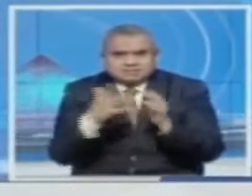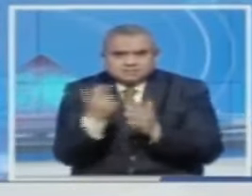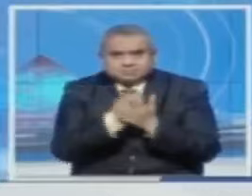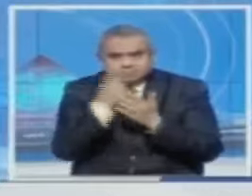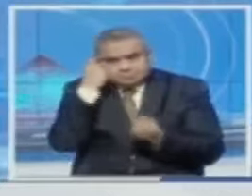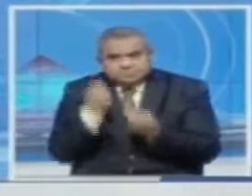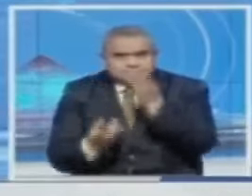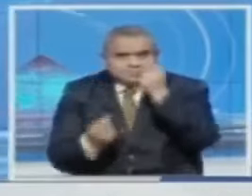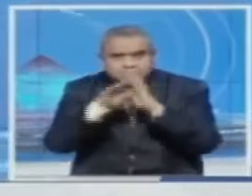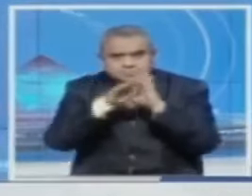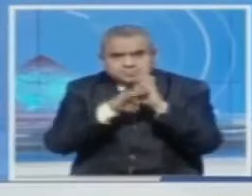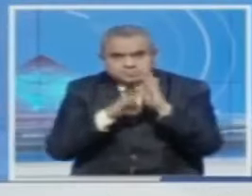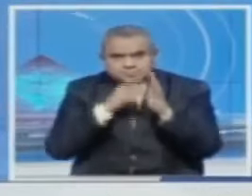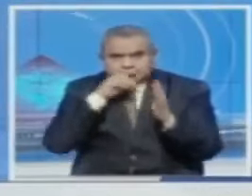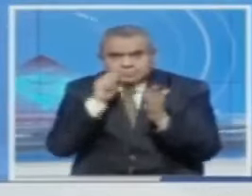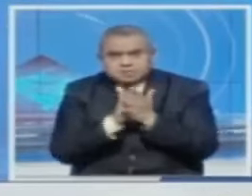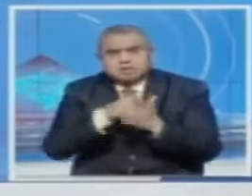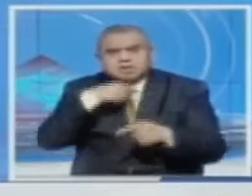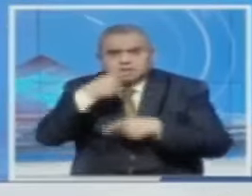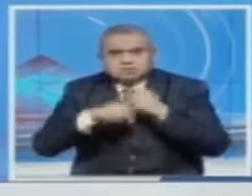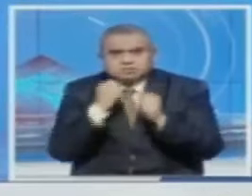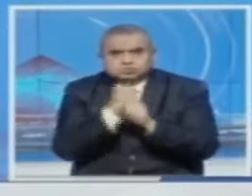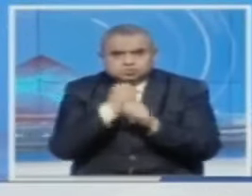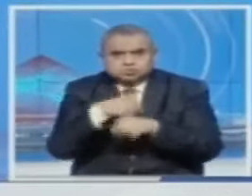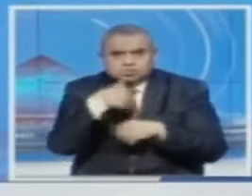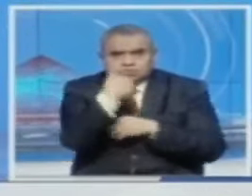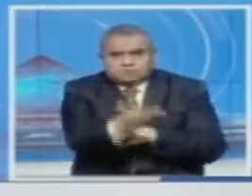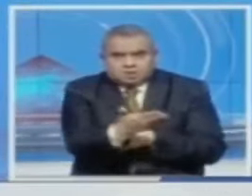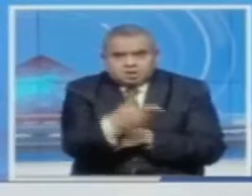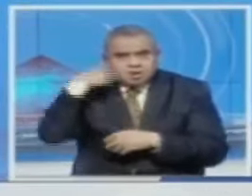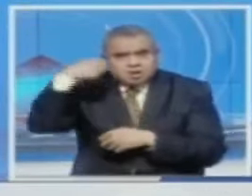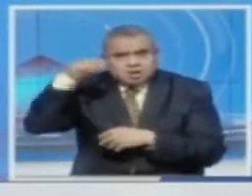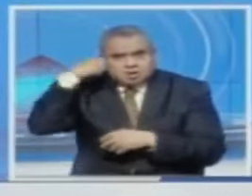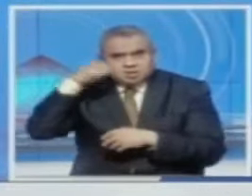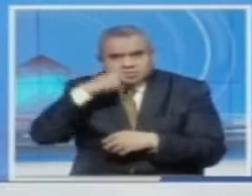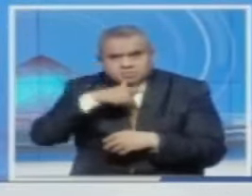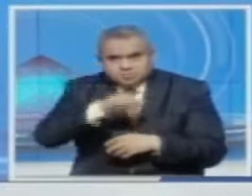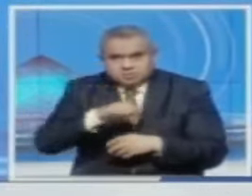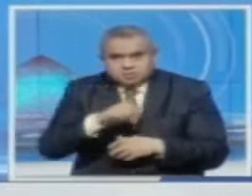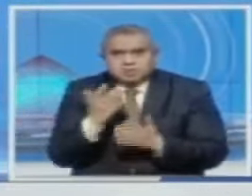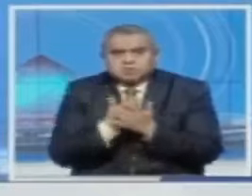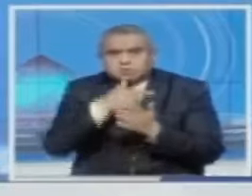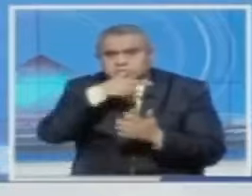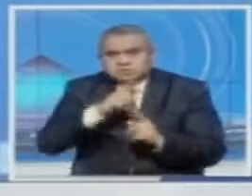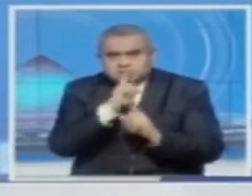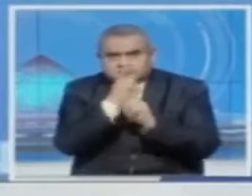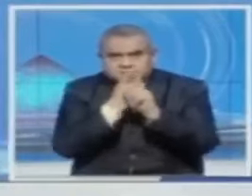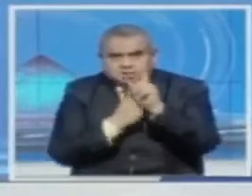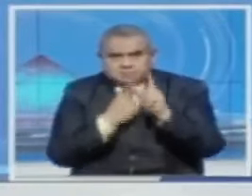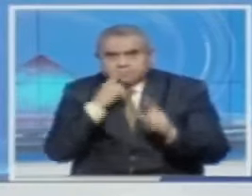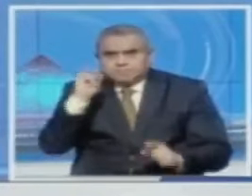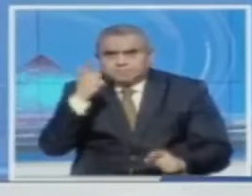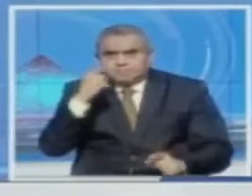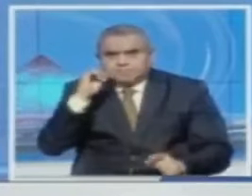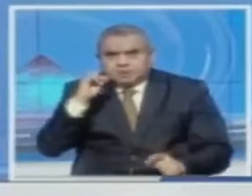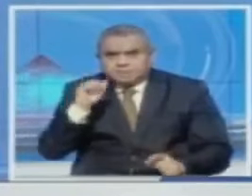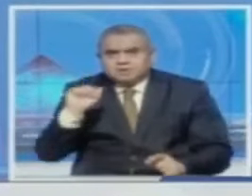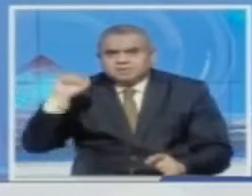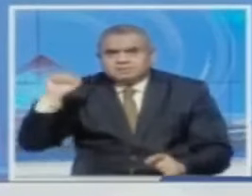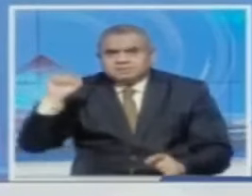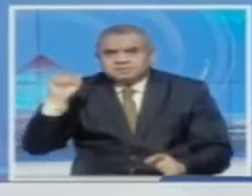مقترحات والخروج بتوصيات قابلة للتنفيذ تمهيدا لرفعها لرئيس الجمهورية. وصرح النائب محمد صبري عضو